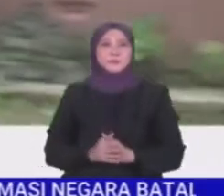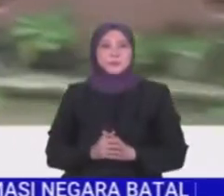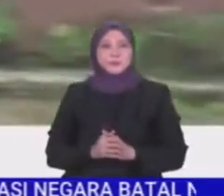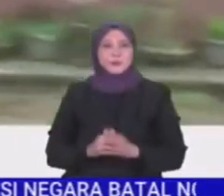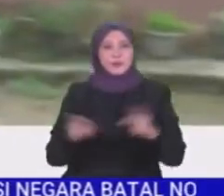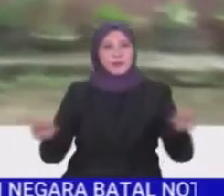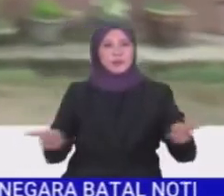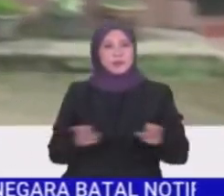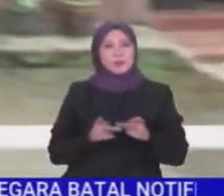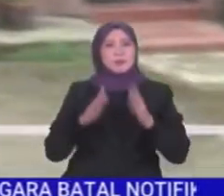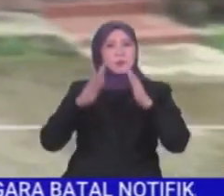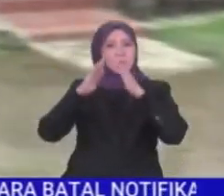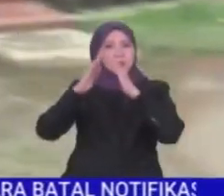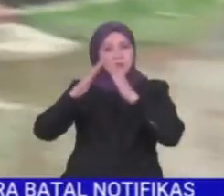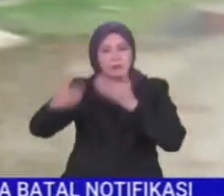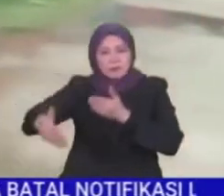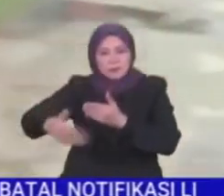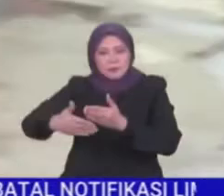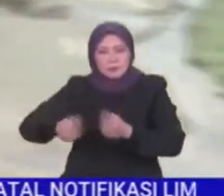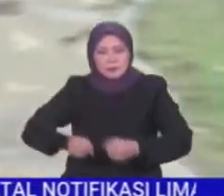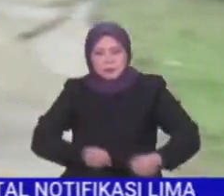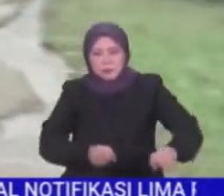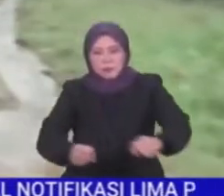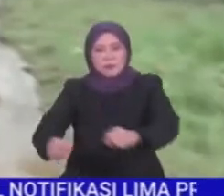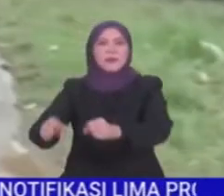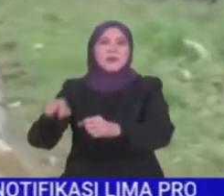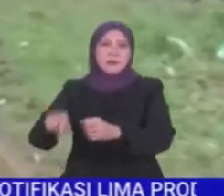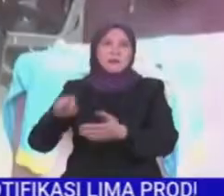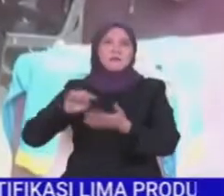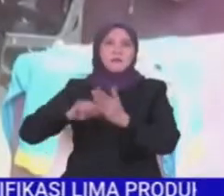Katanya kawasan rumah yang berdekatan dengan sungai